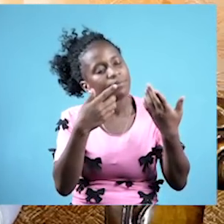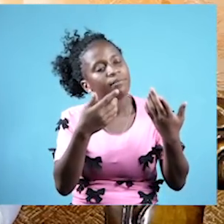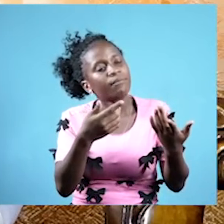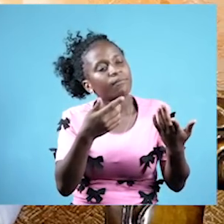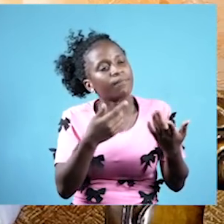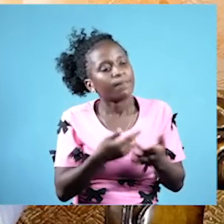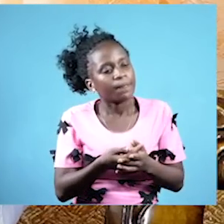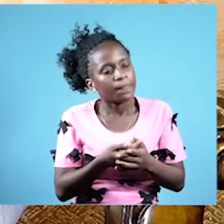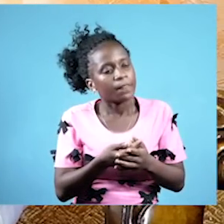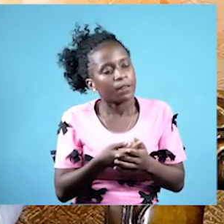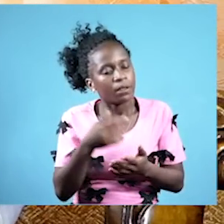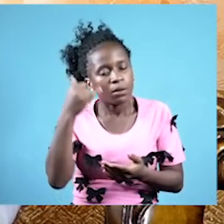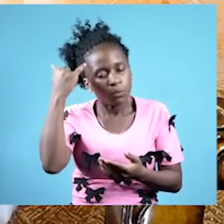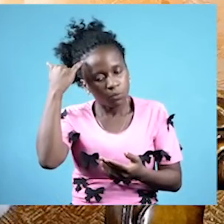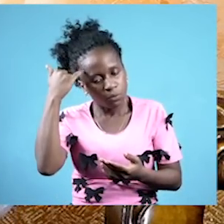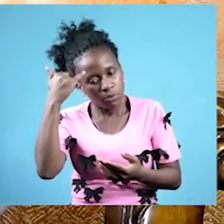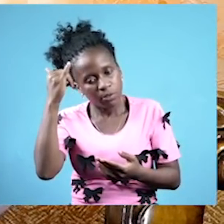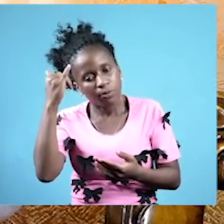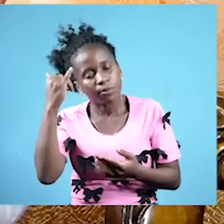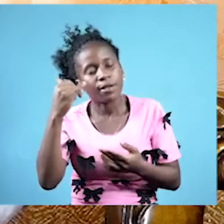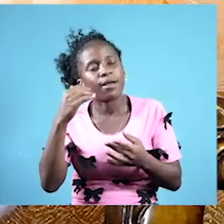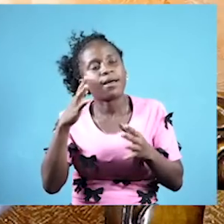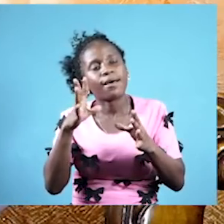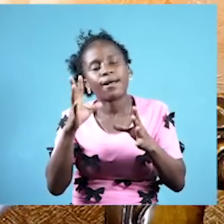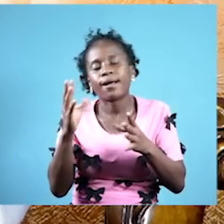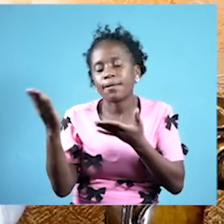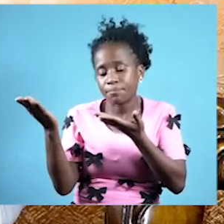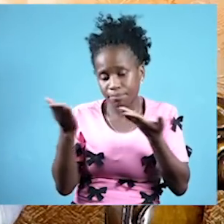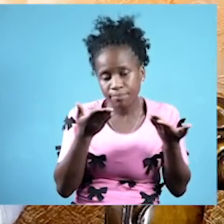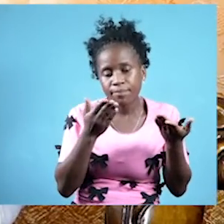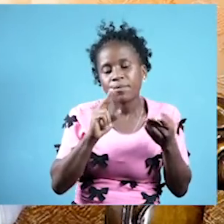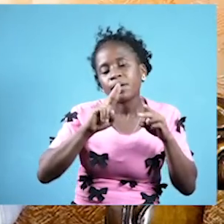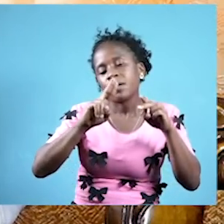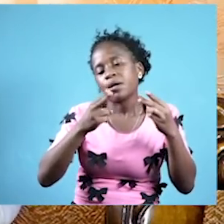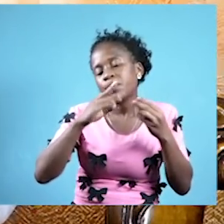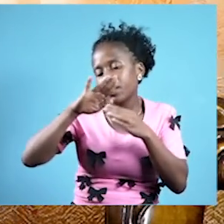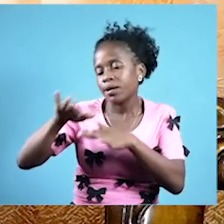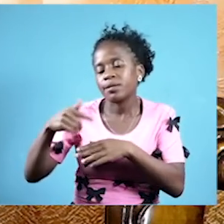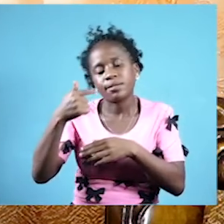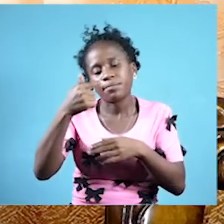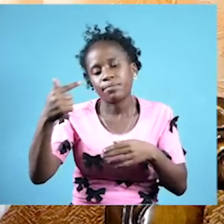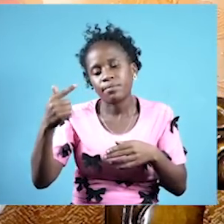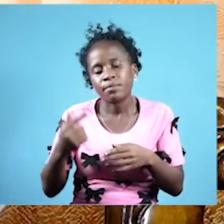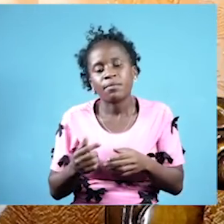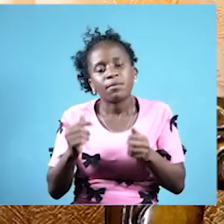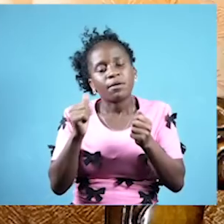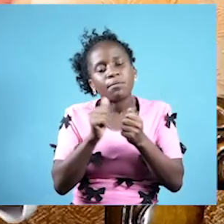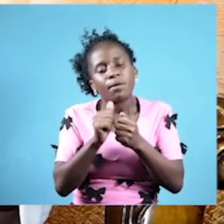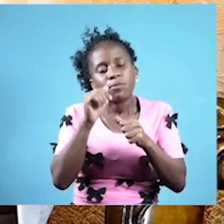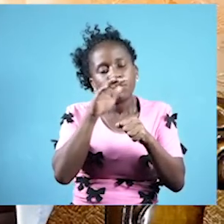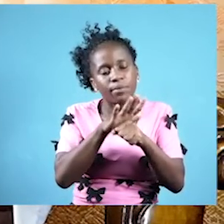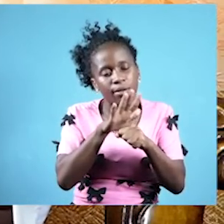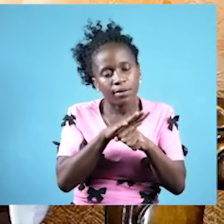chama kinatakiwa kifanye, wapi kinatakiwa kielekee. Kwa hiyo ushauri ni ushauri,